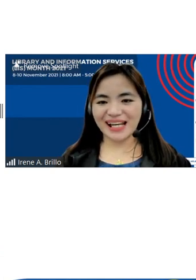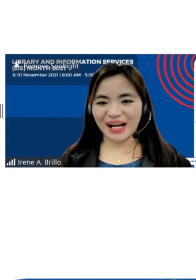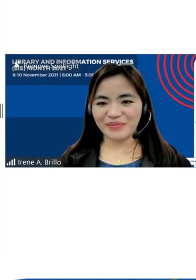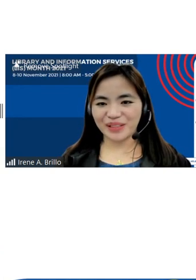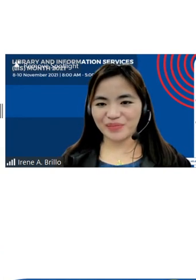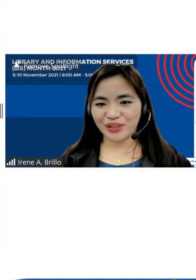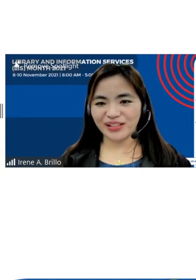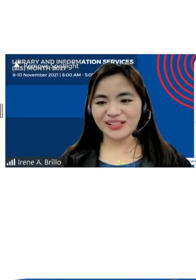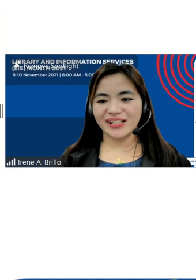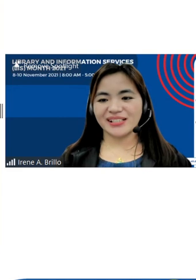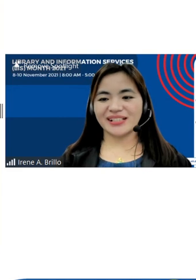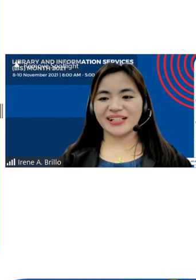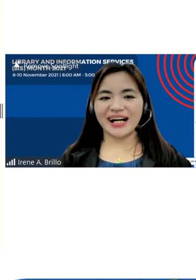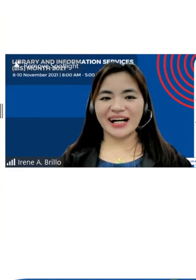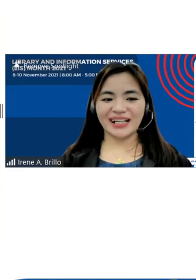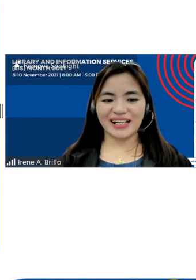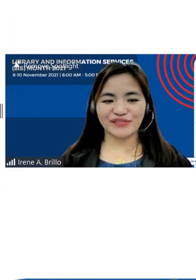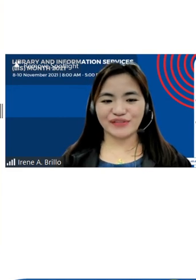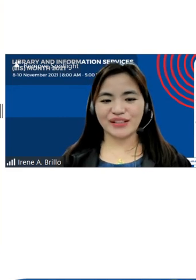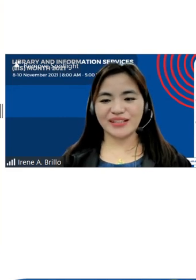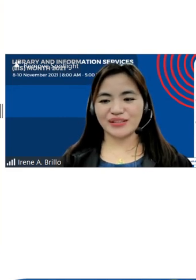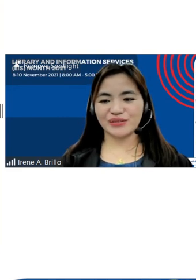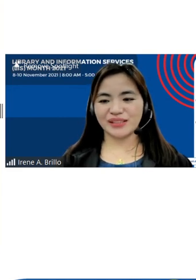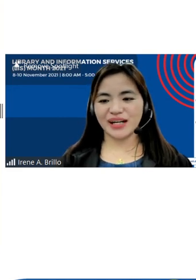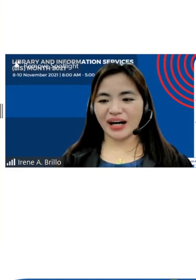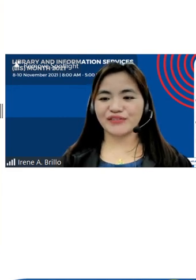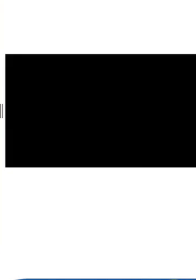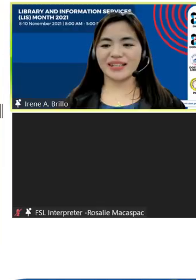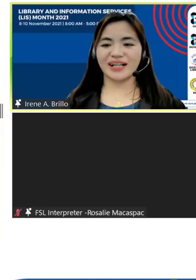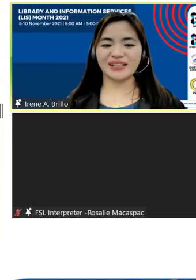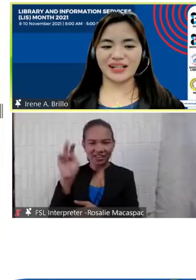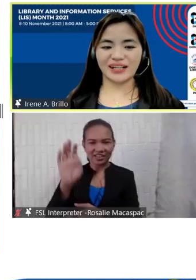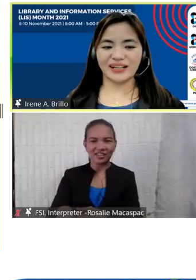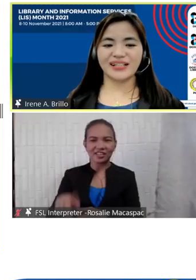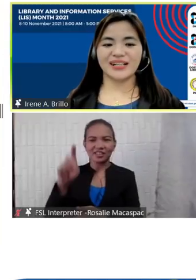maraming salamat po, Sir Alan, for those